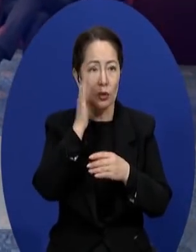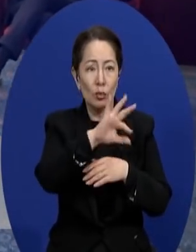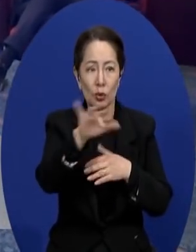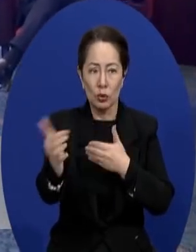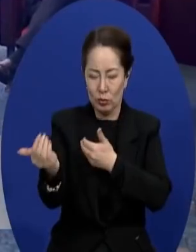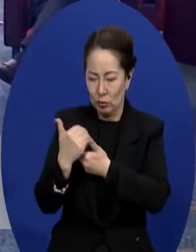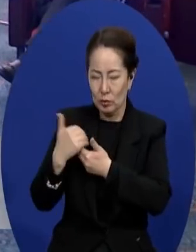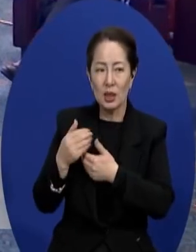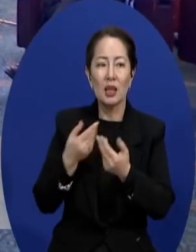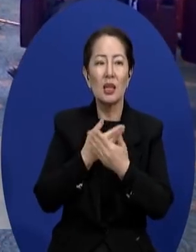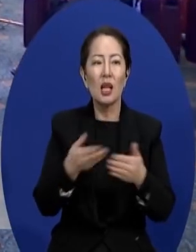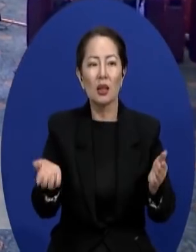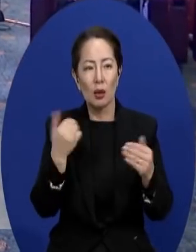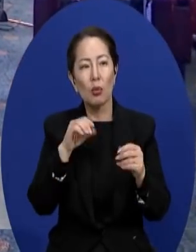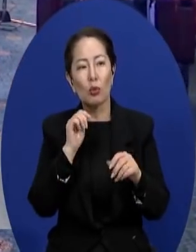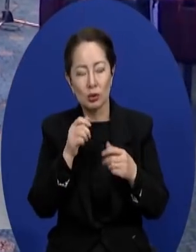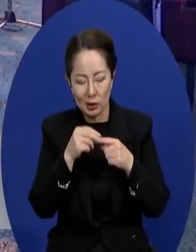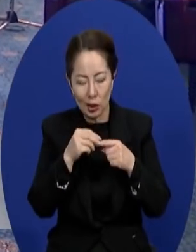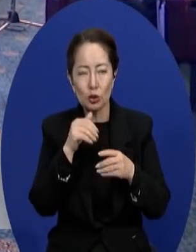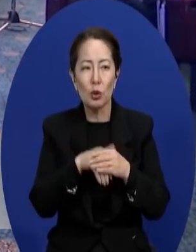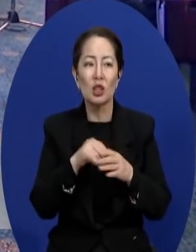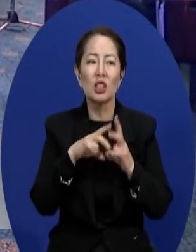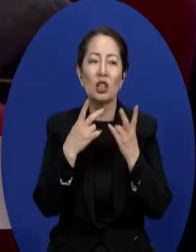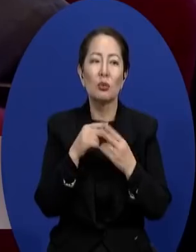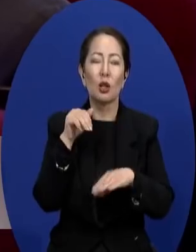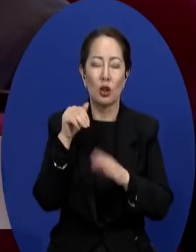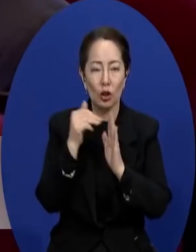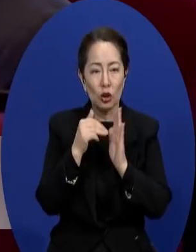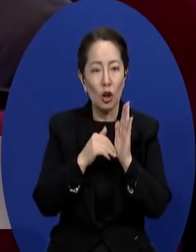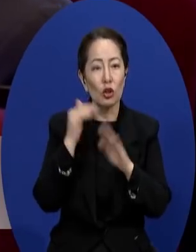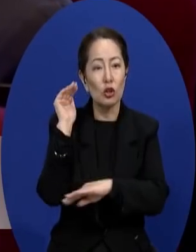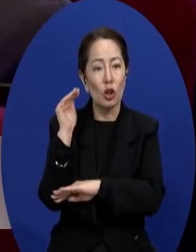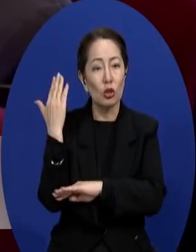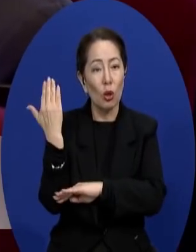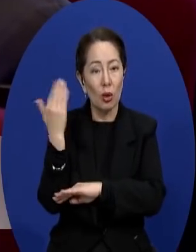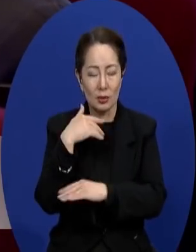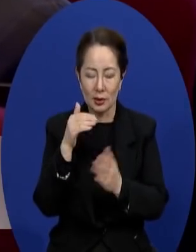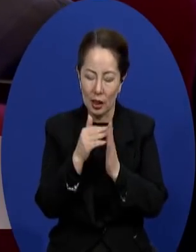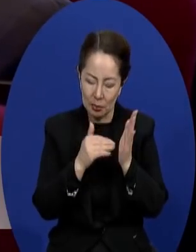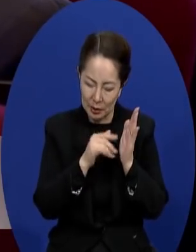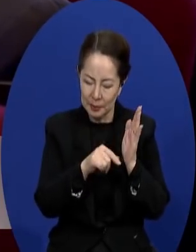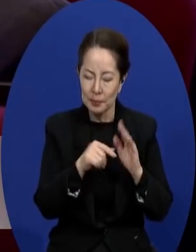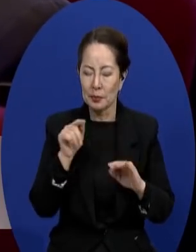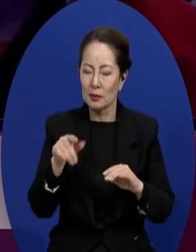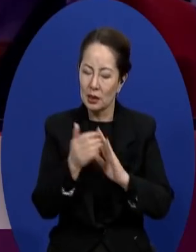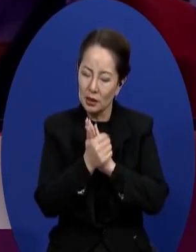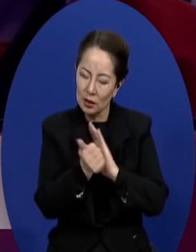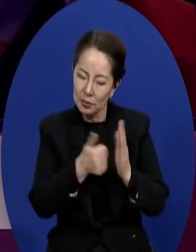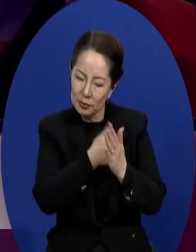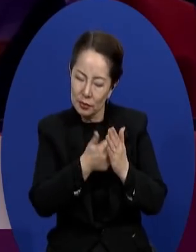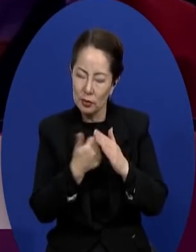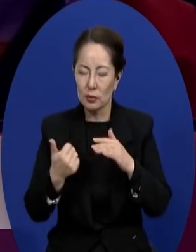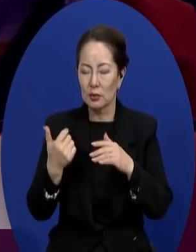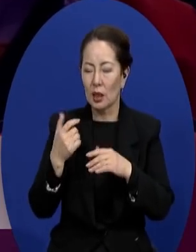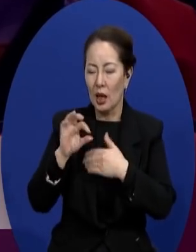зарчмыг тодорхойлсон гэж нийгмийн төлөөллүүд тайлбарлаж байна. Цаашид үндсэн хуулийн суур зарчмуудыг хэрэгжүүлэх, жадамжийг нь бүрэн